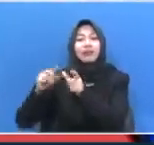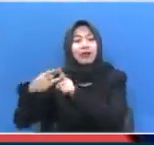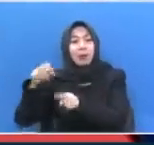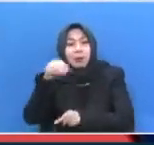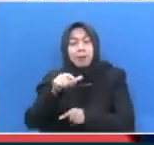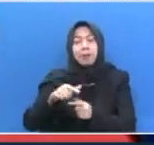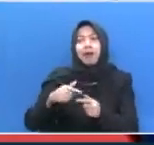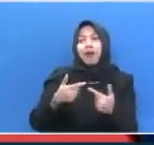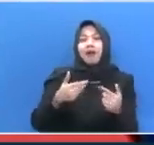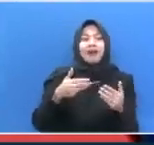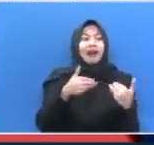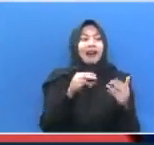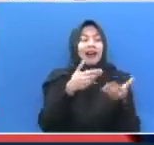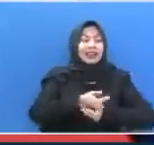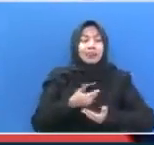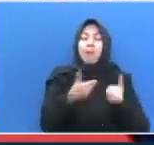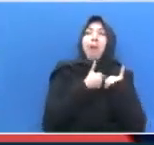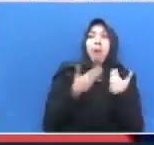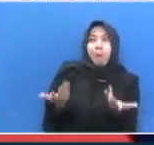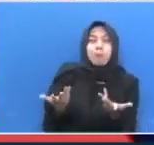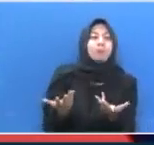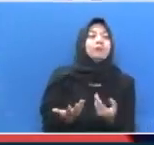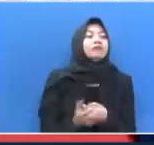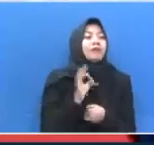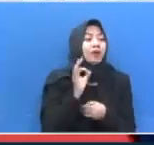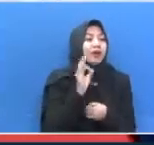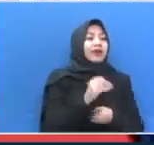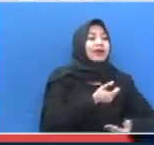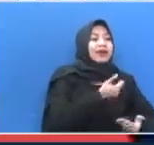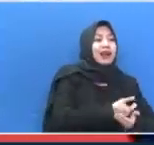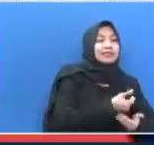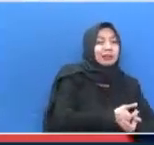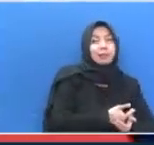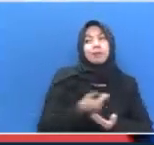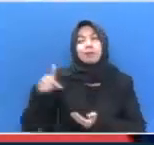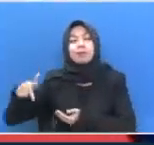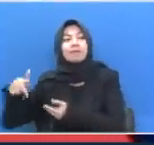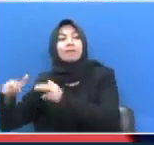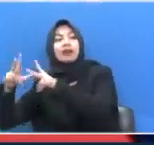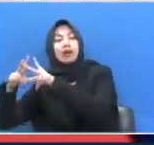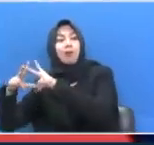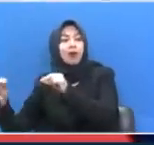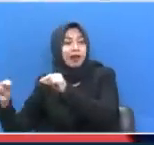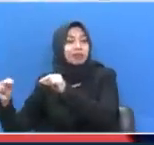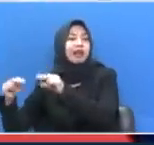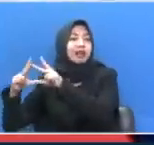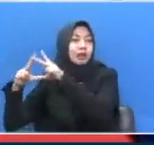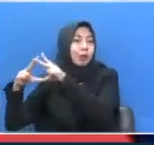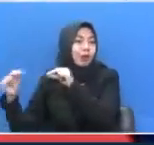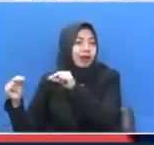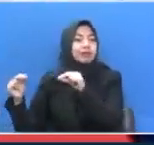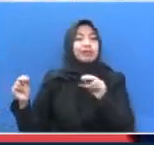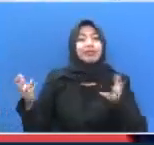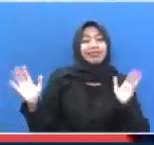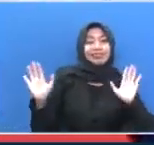terkait dengan beda statement gitu beda pernyataan antara Nasdem dan juga Demokrat soalnya yang akan dijadikan sebagai bacawabres gitu soal